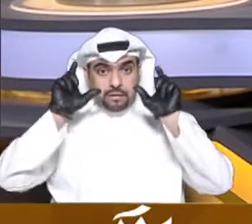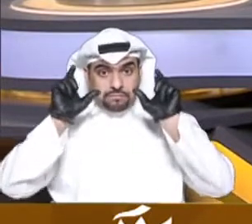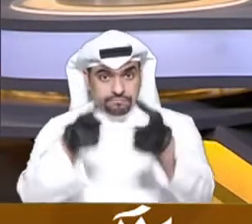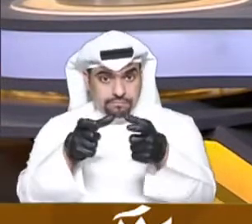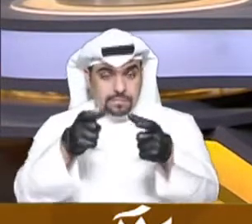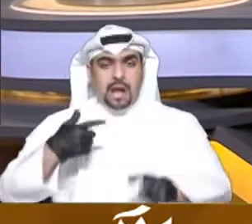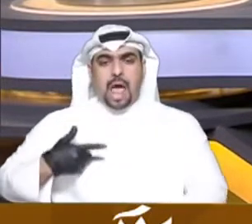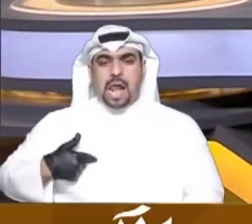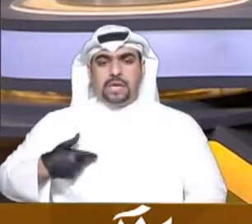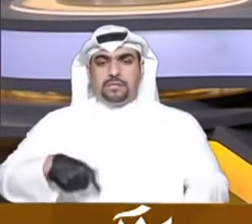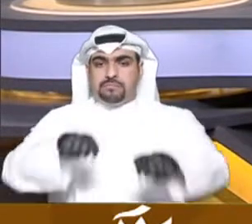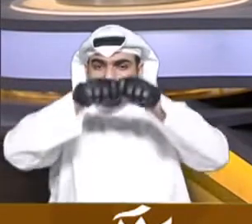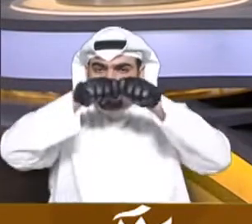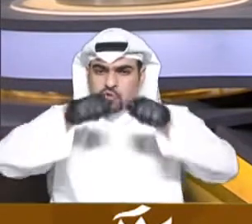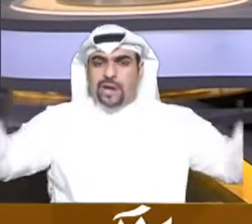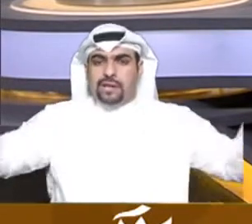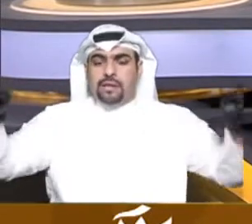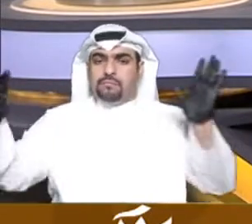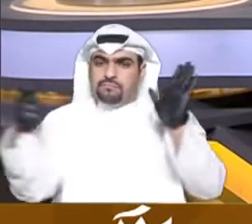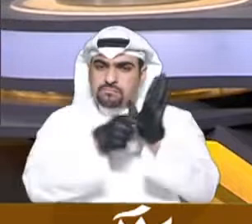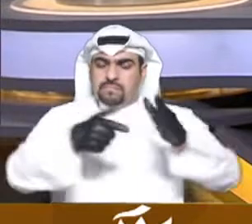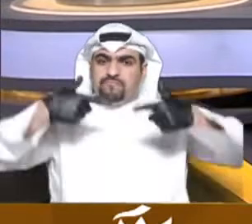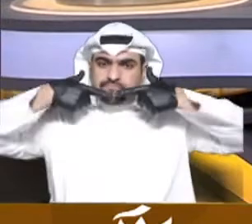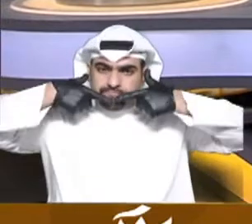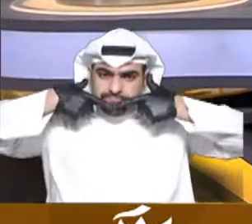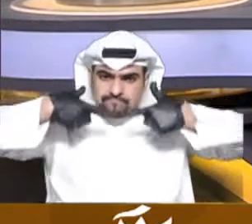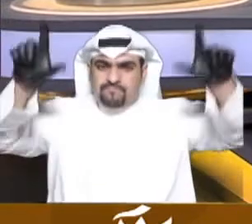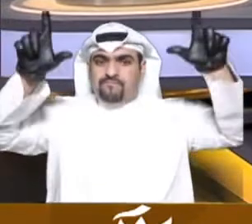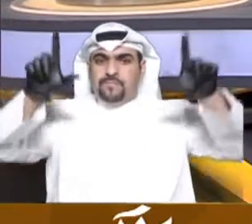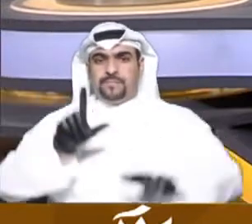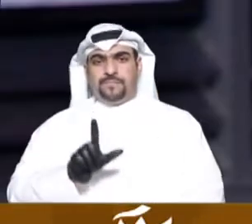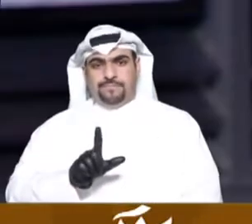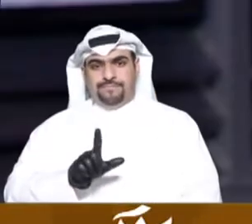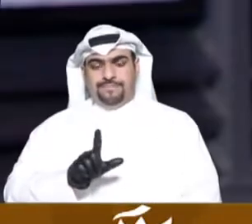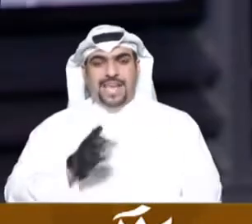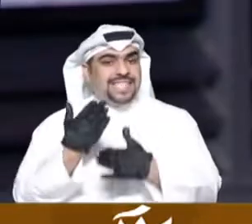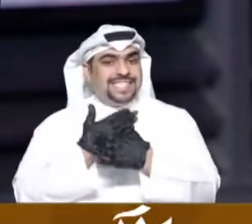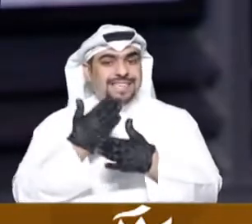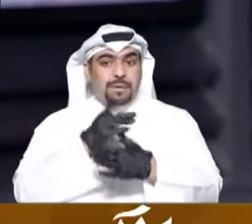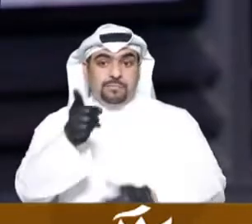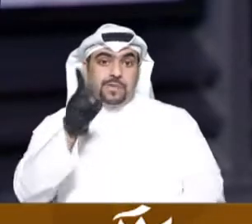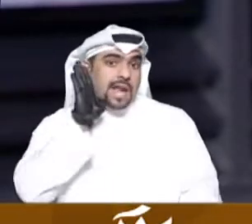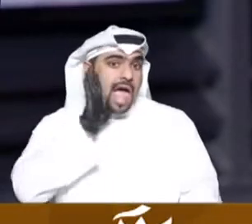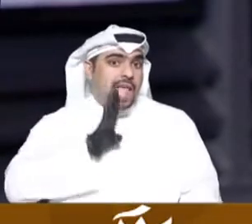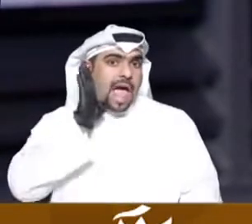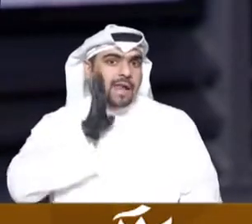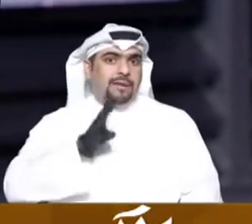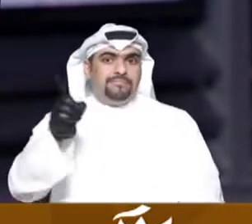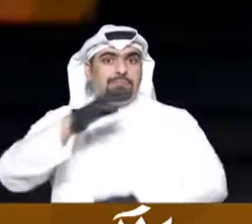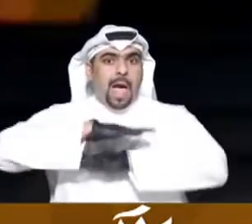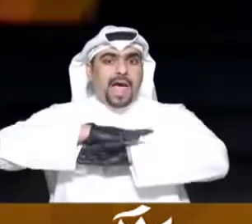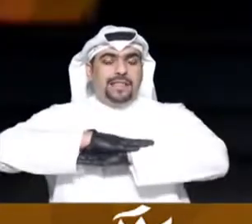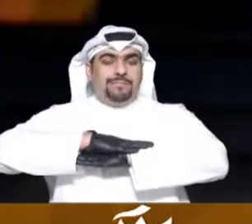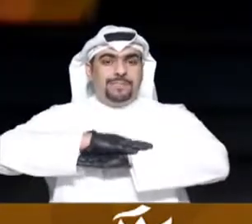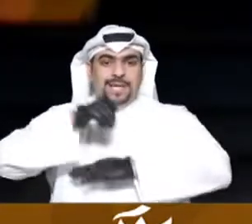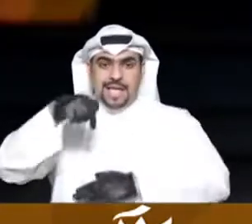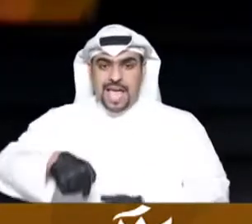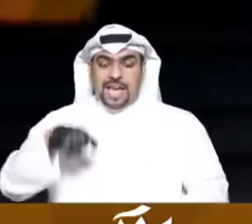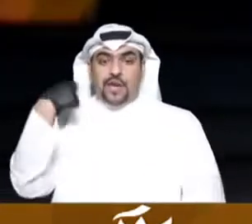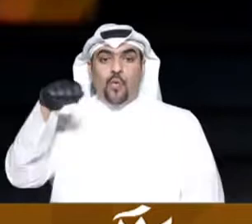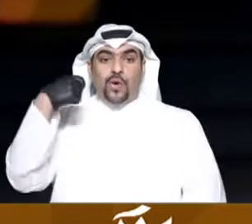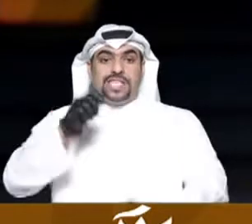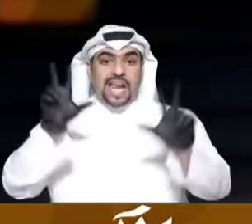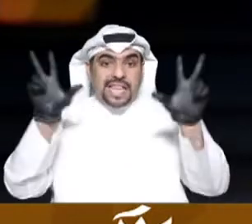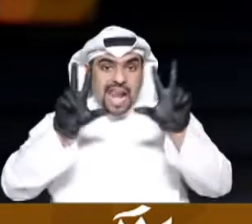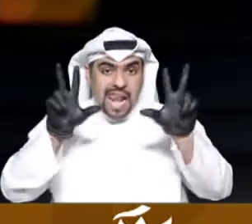او بعض الناس، يكون هذا نوع او قرار رادع لهم. نعم، لما ينشر اسمه في وزاره الاعلام وفي الصحف